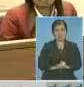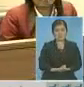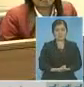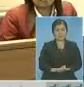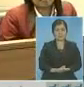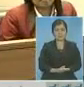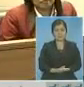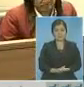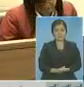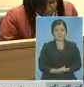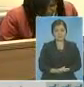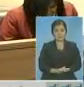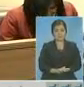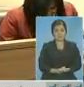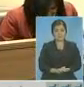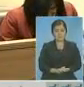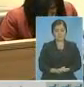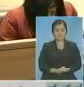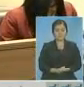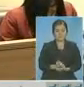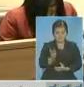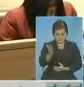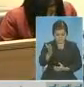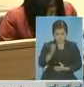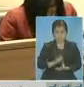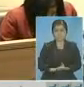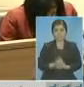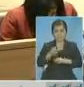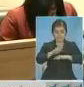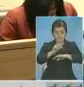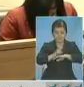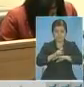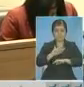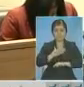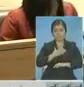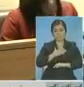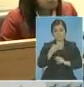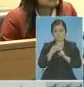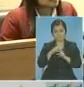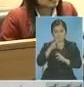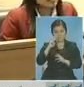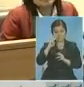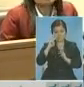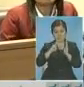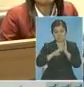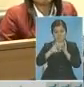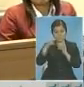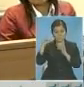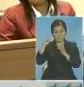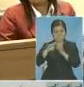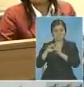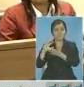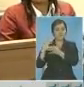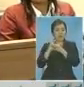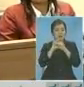เชิญนะ ท่านประธานที่เคารพผมวชิระประชาธิปัตย์บัญชีรายชื่อเป็นเรื่องของคำไม่สุภาพครับอยากจะให้ท่